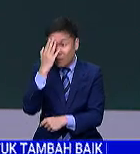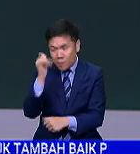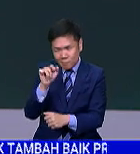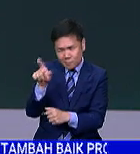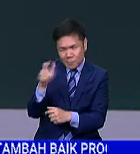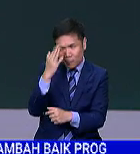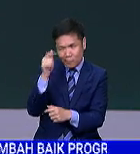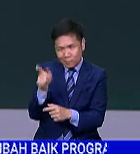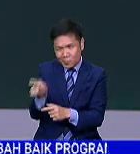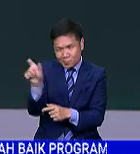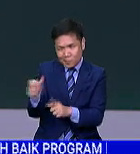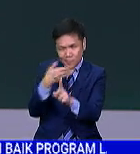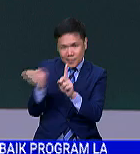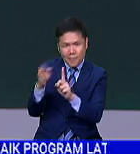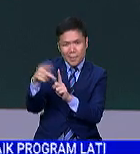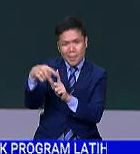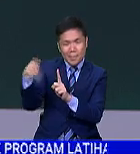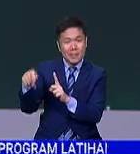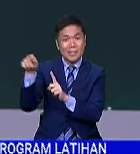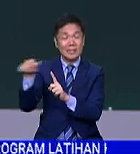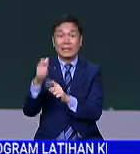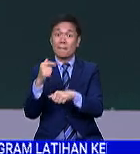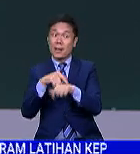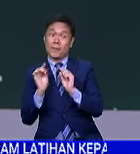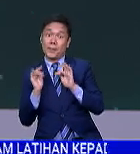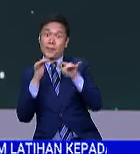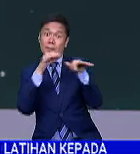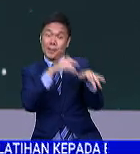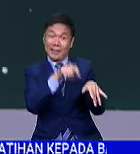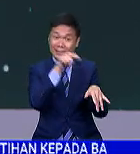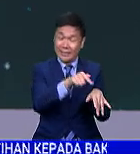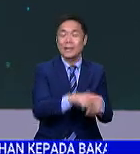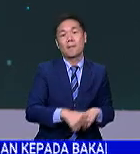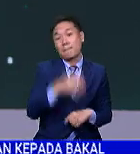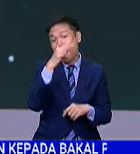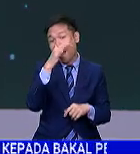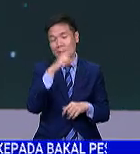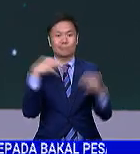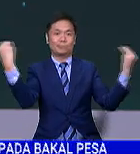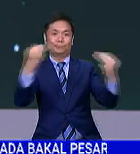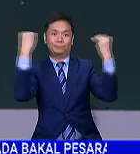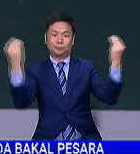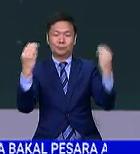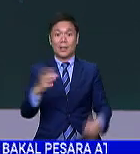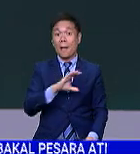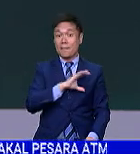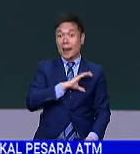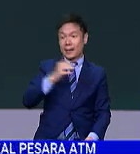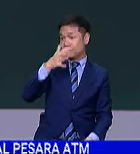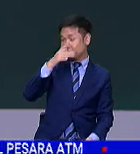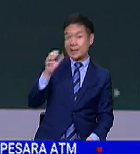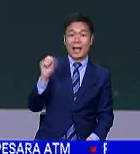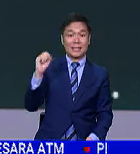berhubung melanggar sop pkpp ketika menghadiri satu Majlis di negeri itu ketua jabatan siasatan jenayah Melaka